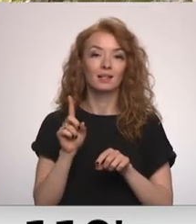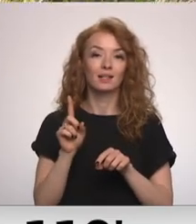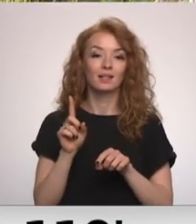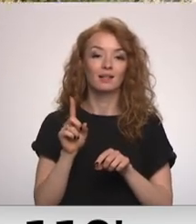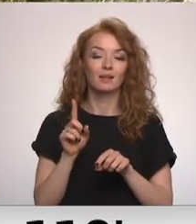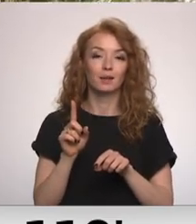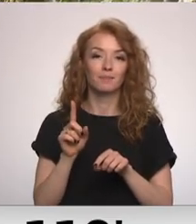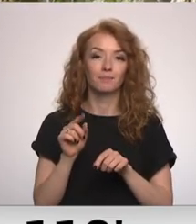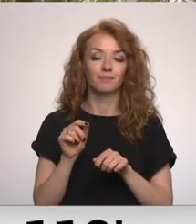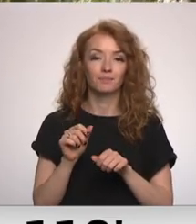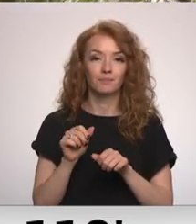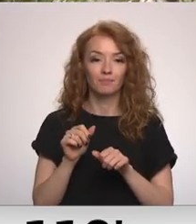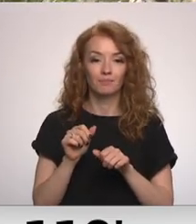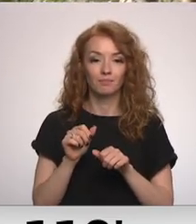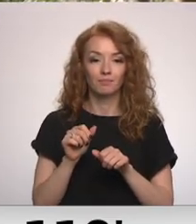es gribētu teikt,